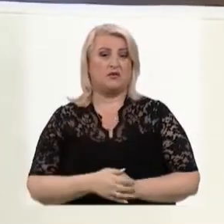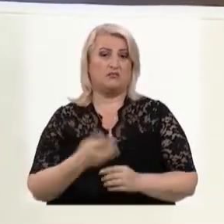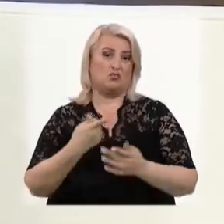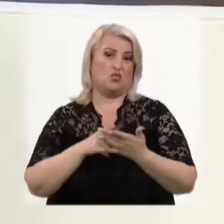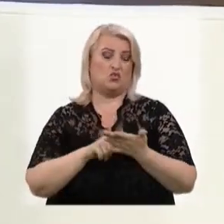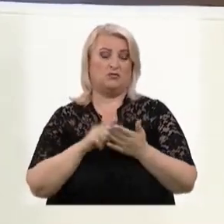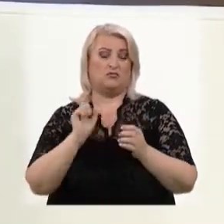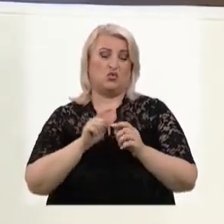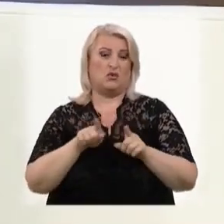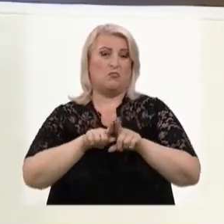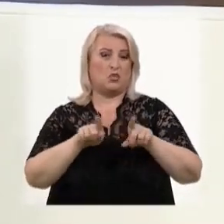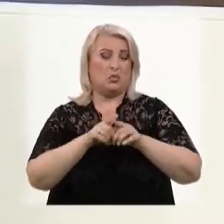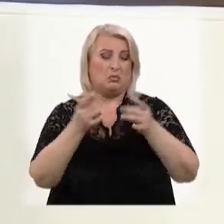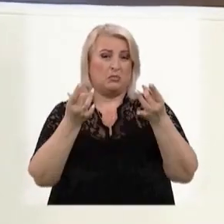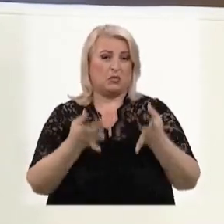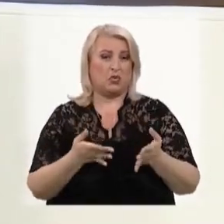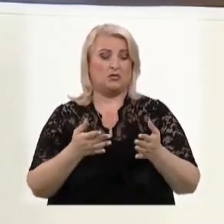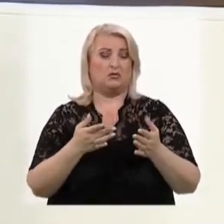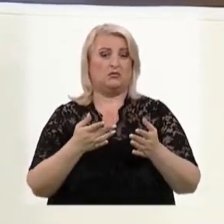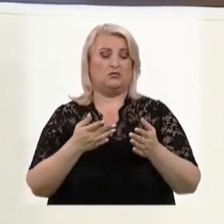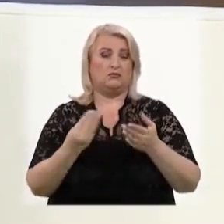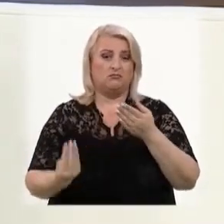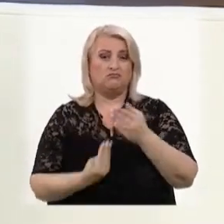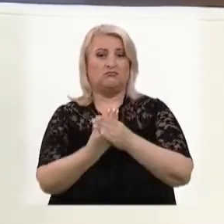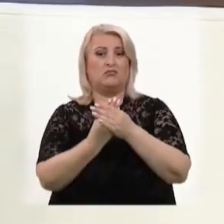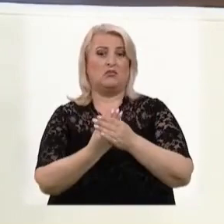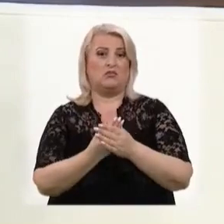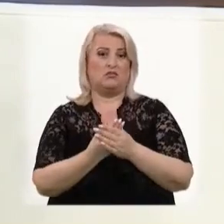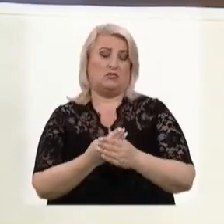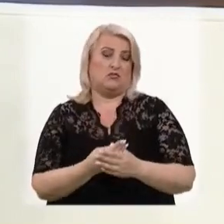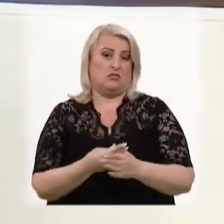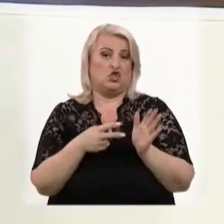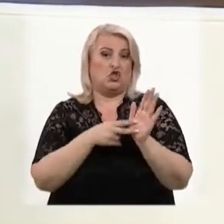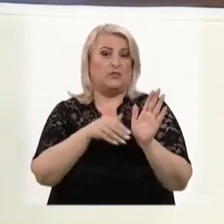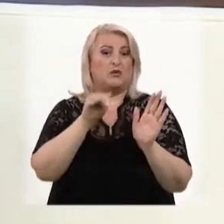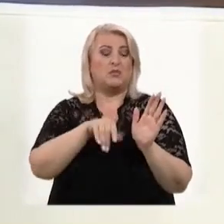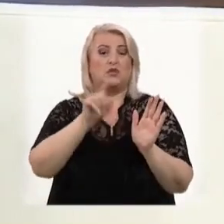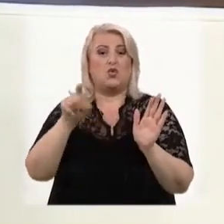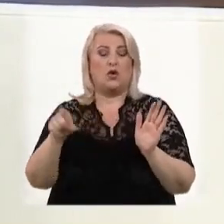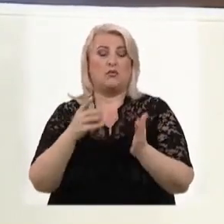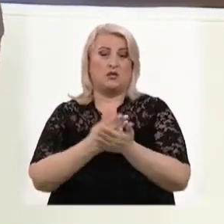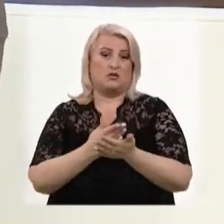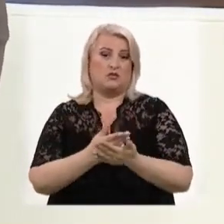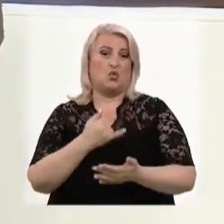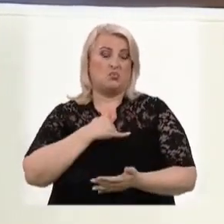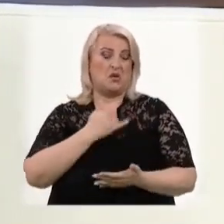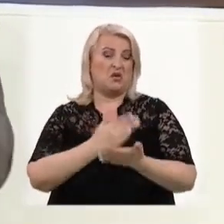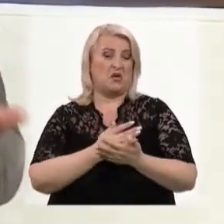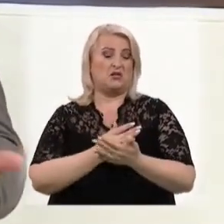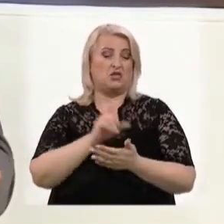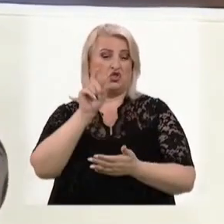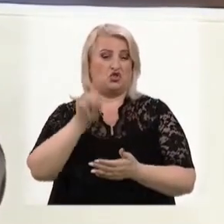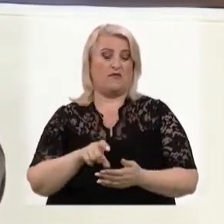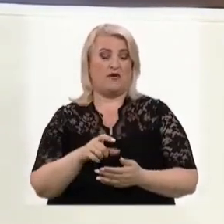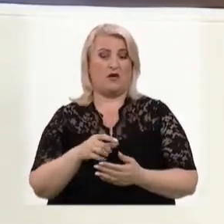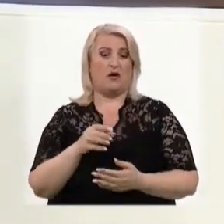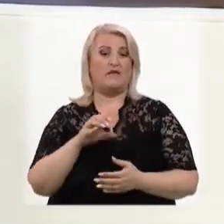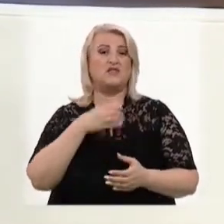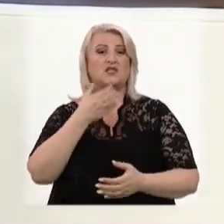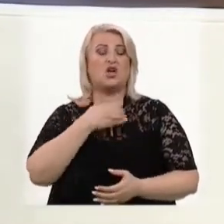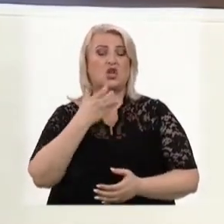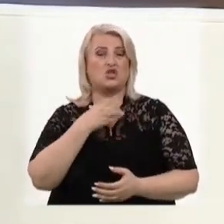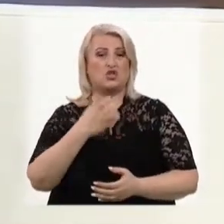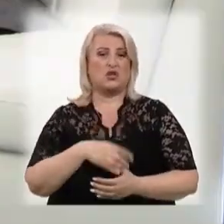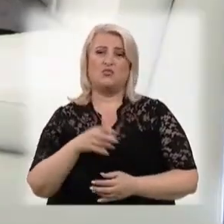post o promovare simplu te văzut 7.000 de oameni dar tu ești în raioane demonstrat și nu creat noi nu treptat Moldova a